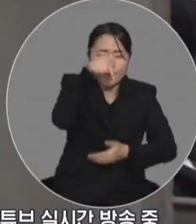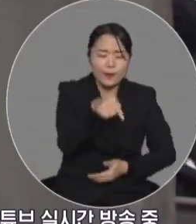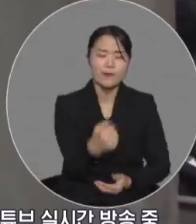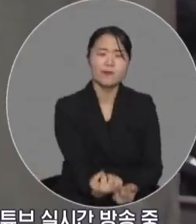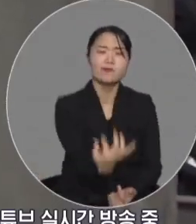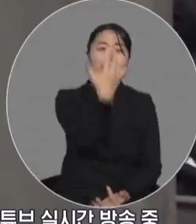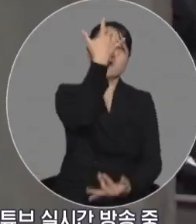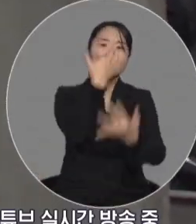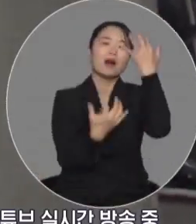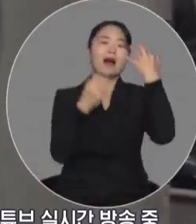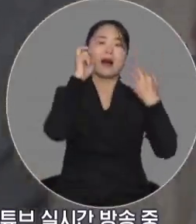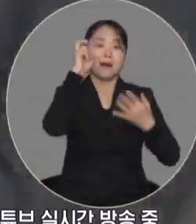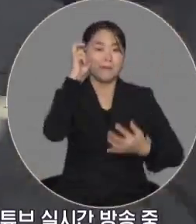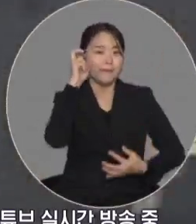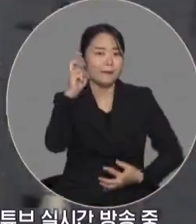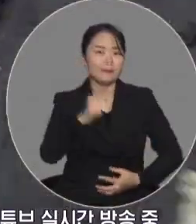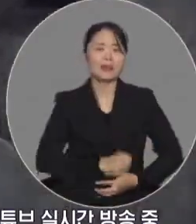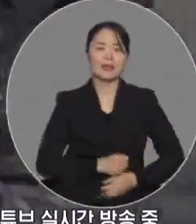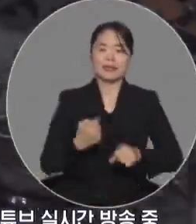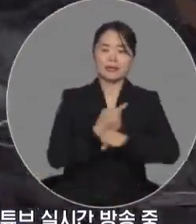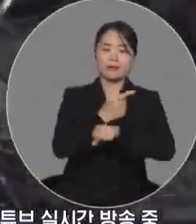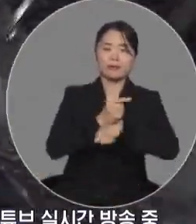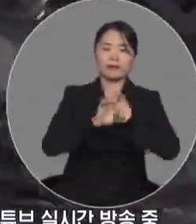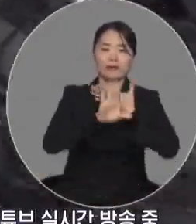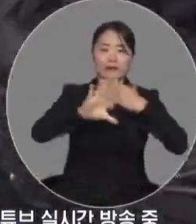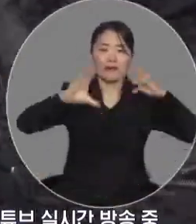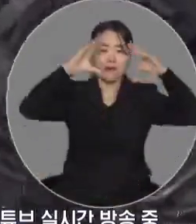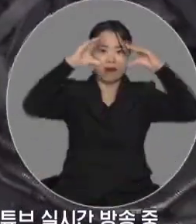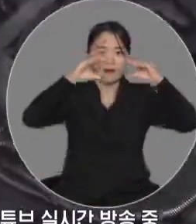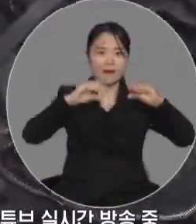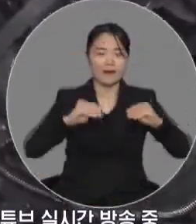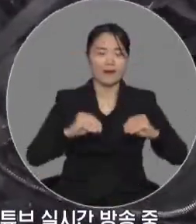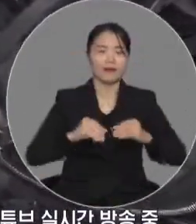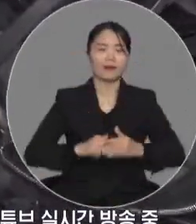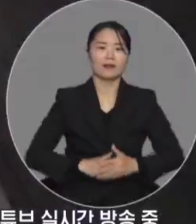것으로 추정하고 있는데 불은 1시간여 만에 모두 꺼졌습니다.